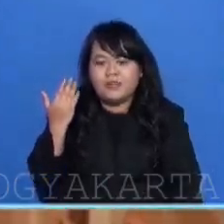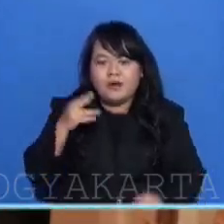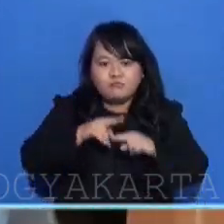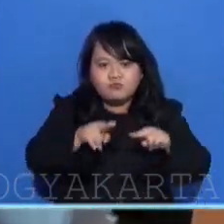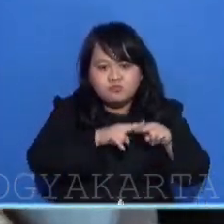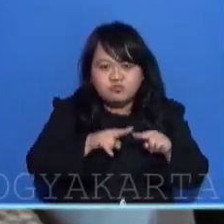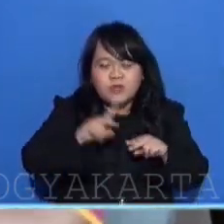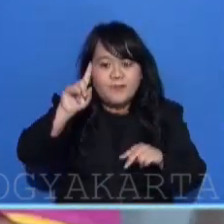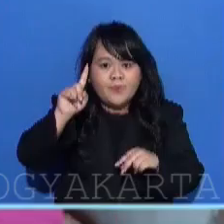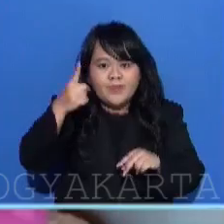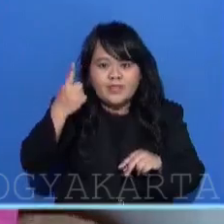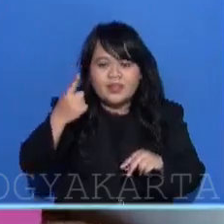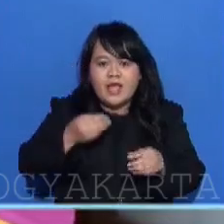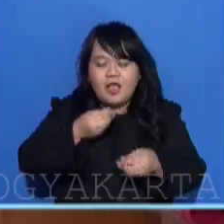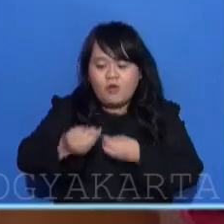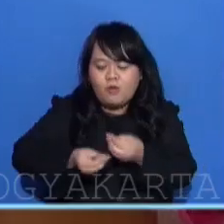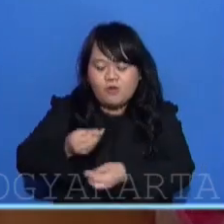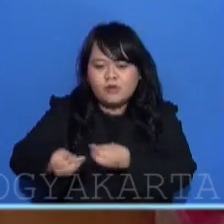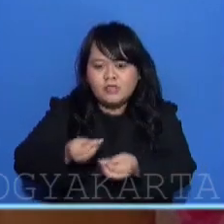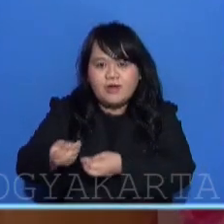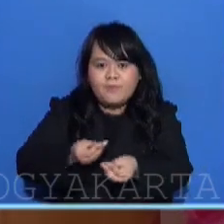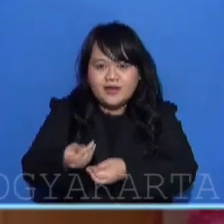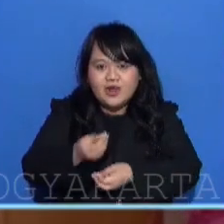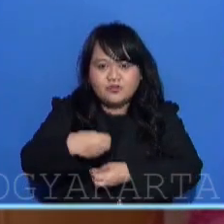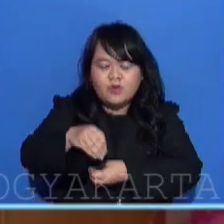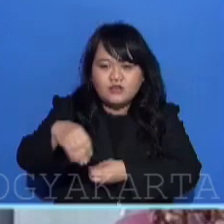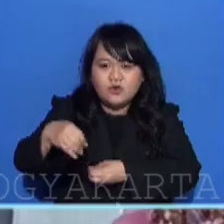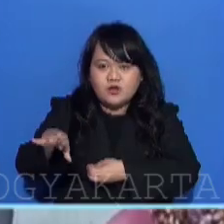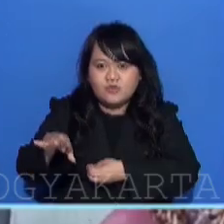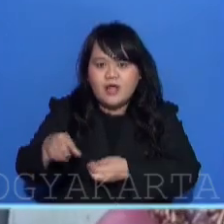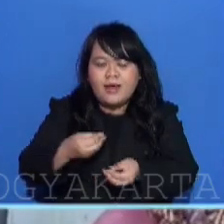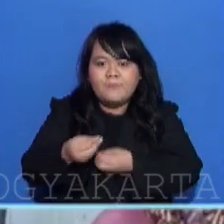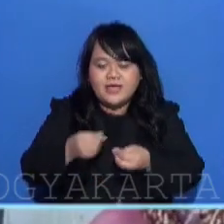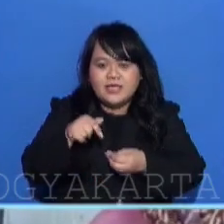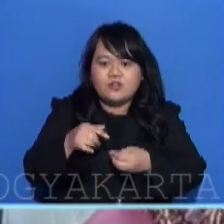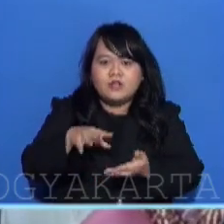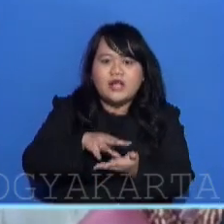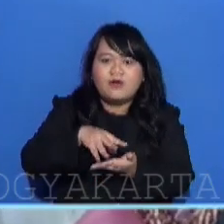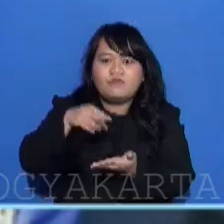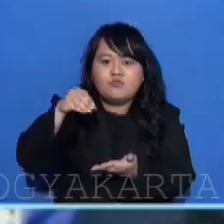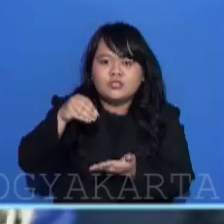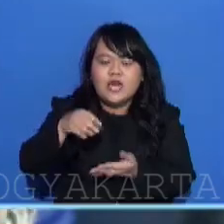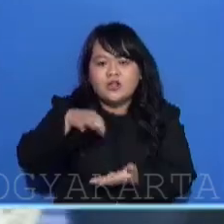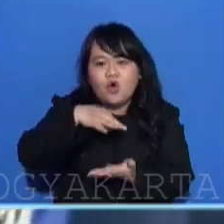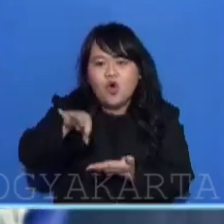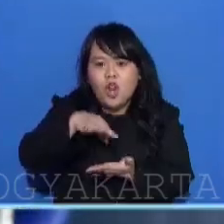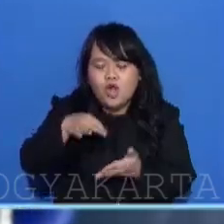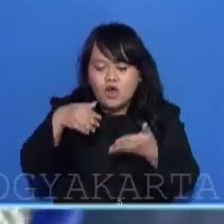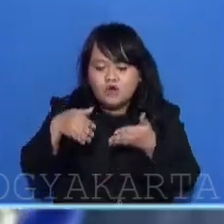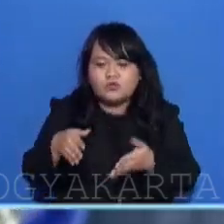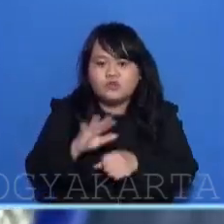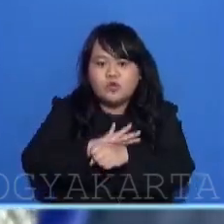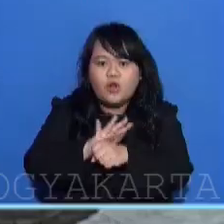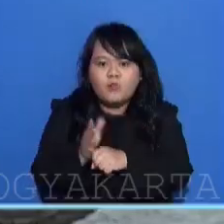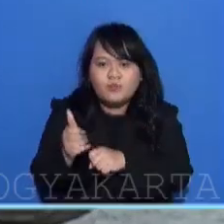menyuruh dari pemerintah para pedagang berharap pasar seni dan kerajinan Sentolo dapat menjadi pusat etalase oleh-oleh khas Kulon Progo